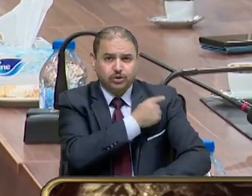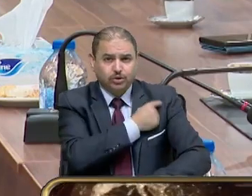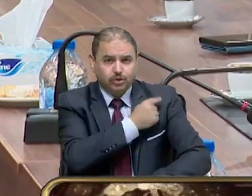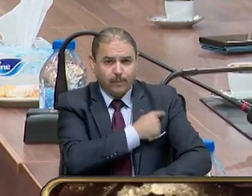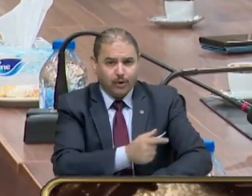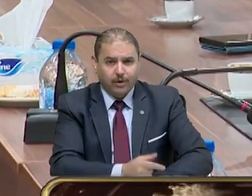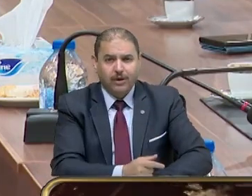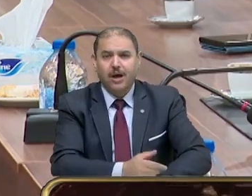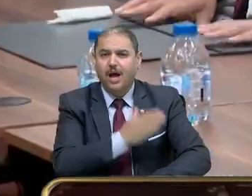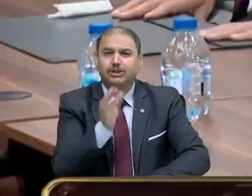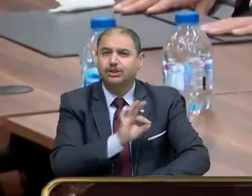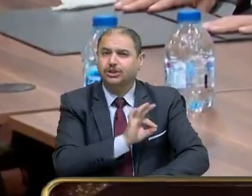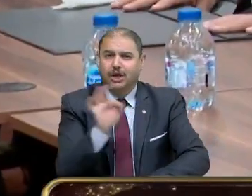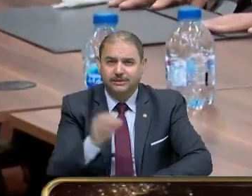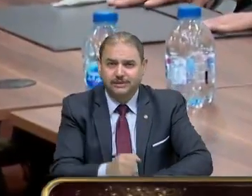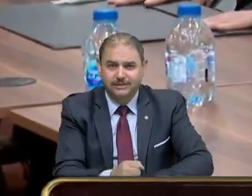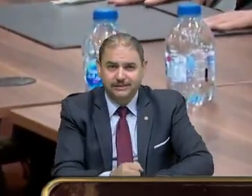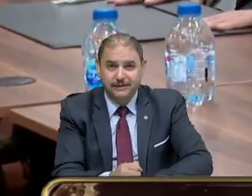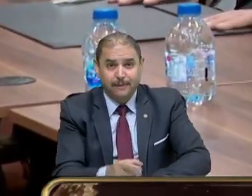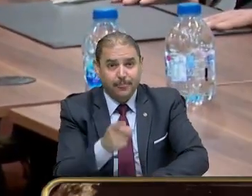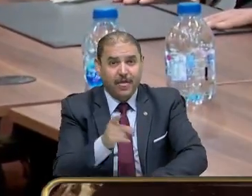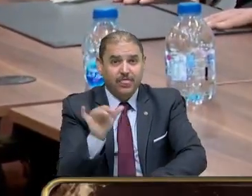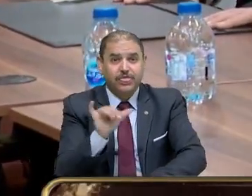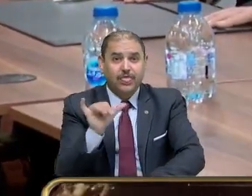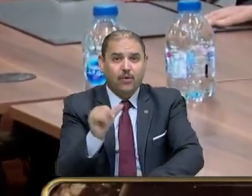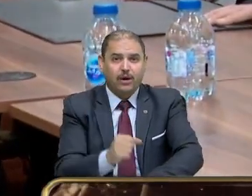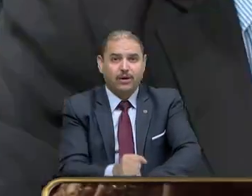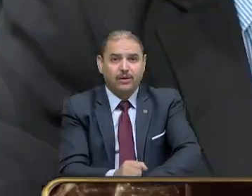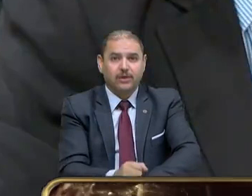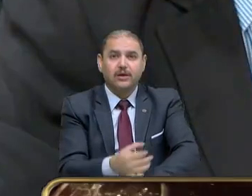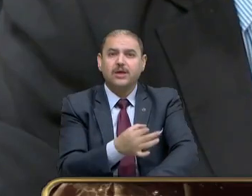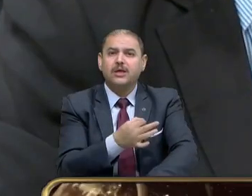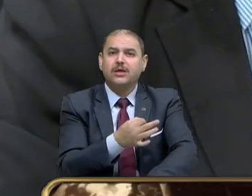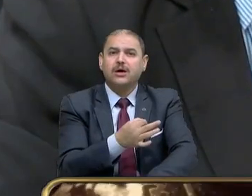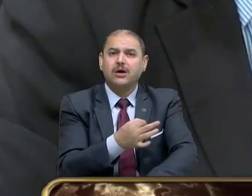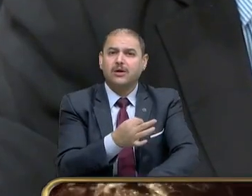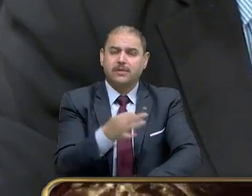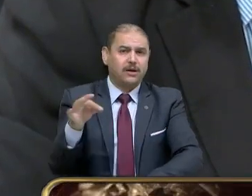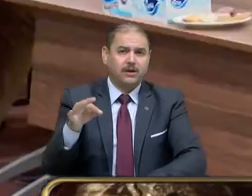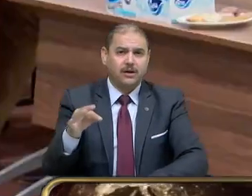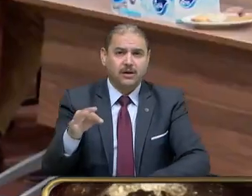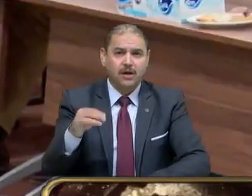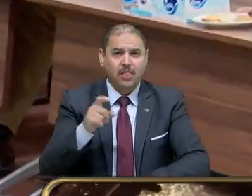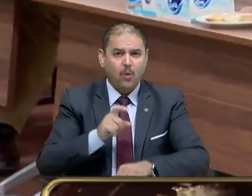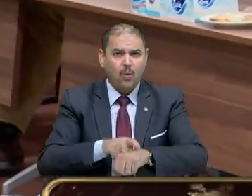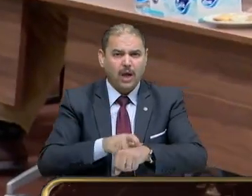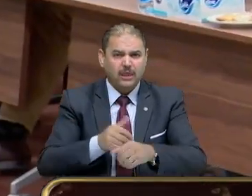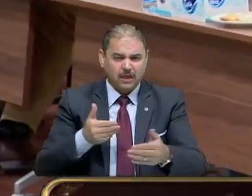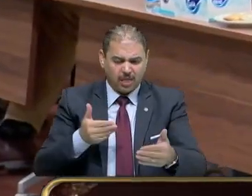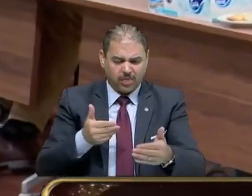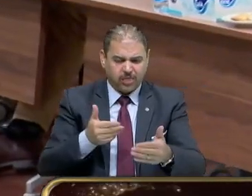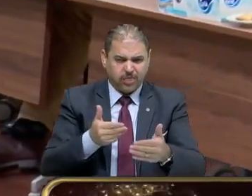المراكز الجمركيه مشيرا الى ضروره اتخاذ كافه الاجراءات اللازمه لتقليل الفترات الزمنيه